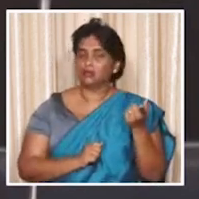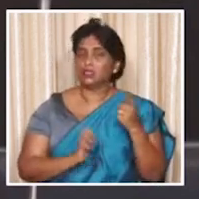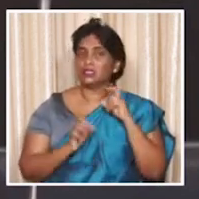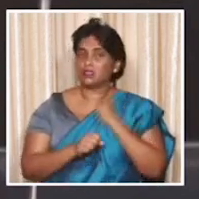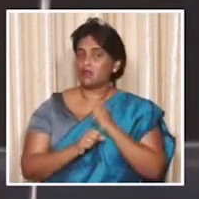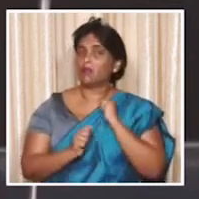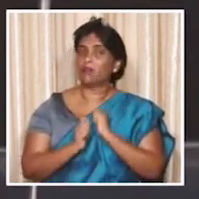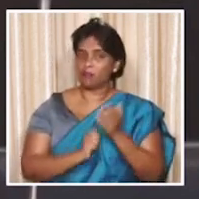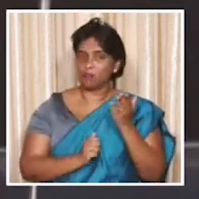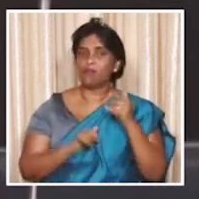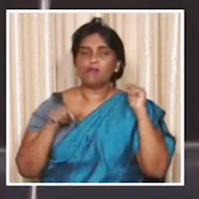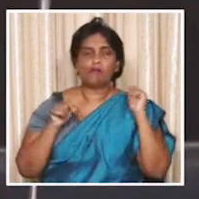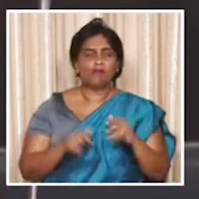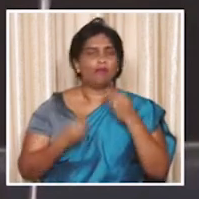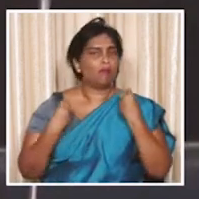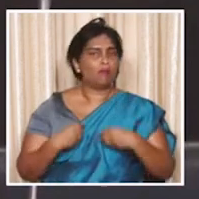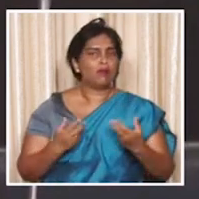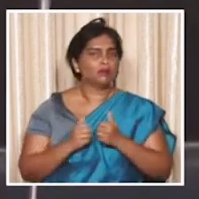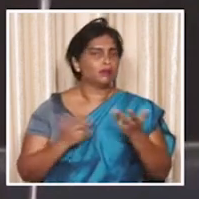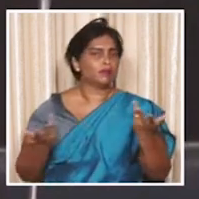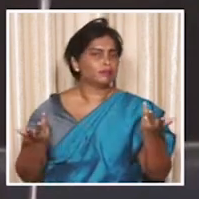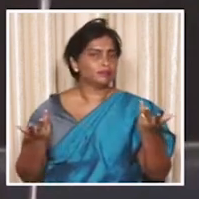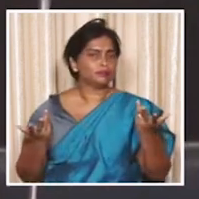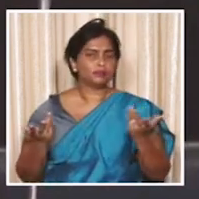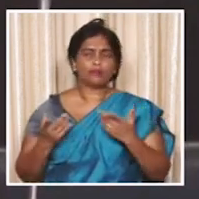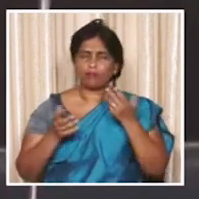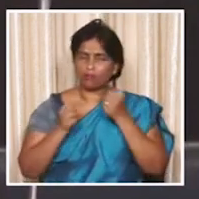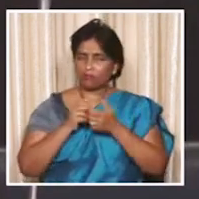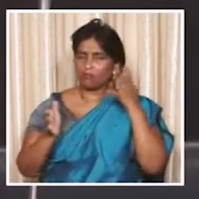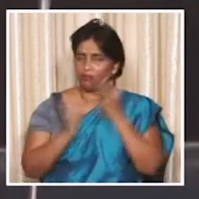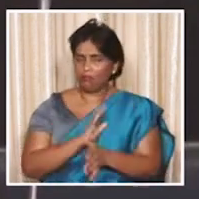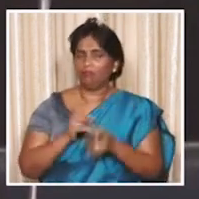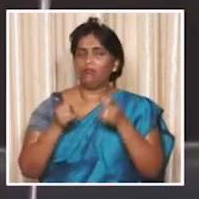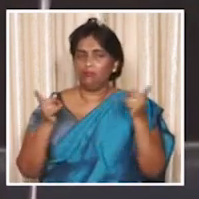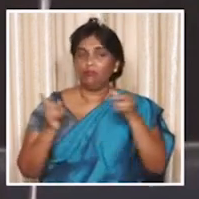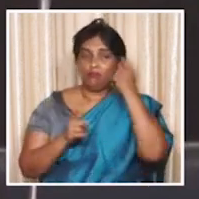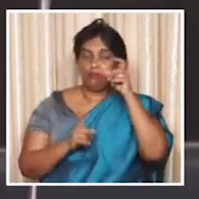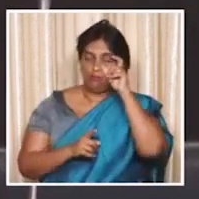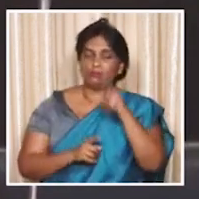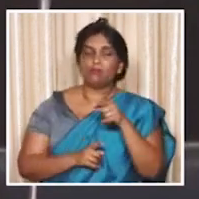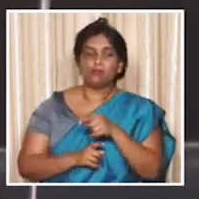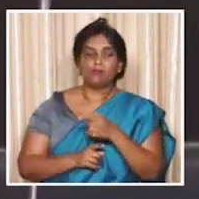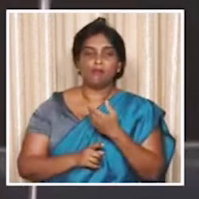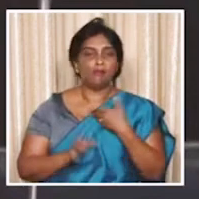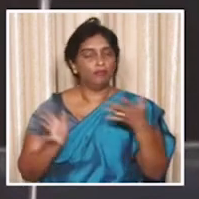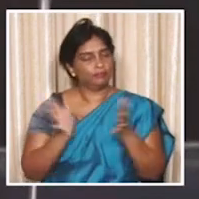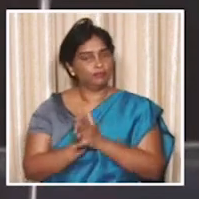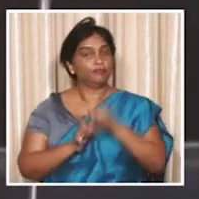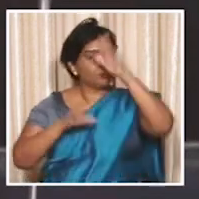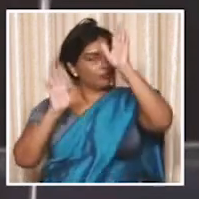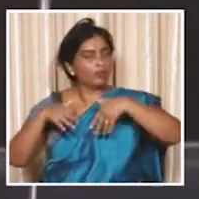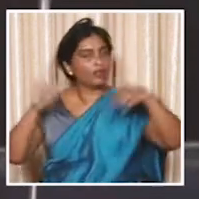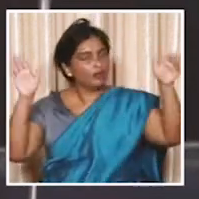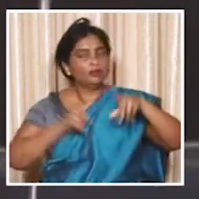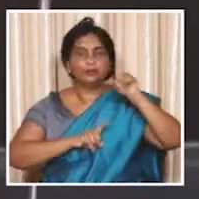CTP බස් ඩිපෝස්. දැන් ඒ යාලට ඒක කරගන්න බෑ. කොතන හරි වැරද්දක් තියෙනවා. ඒව හොයන්න ඔබතුමා අපිවත් ගෙන්නලා ඒගොල්ලොත්